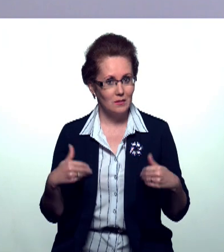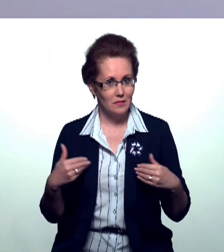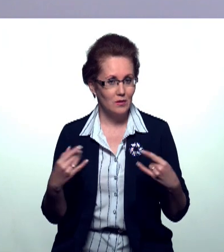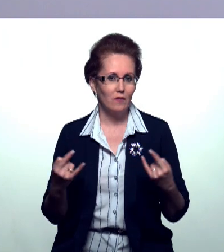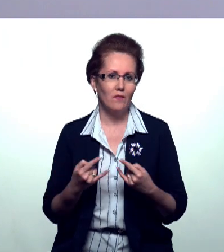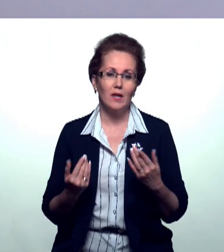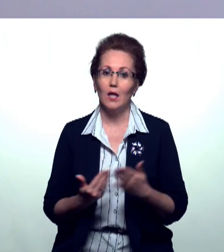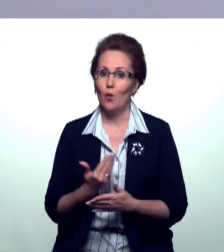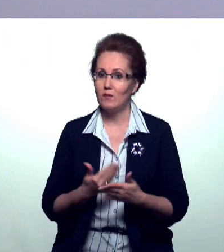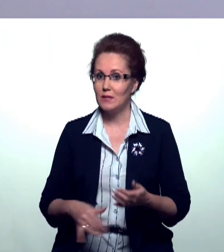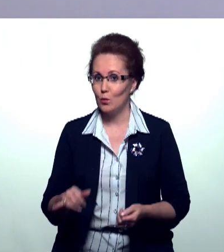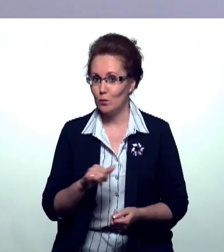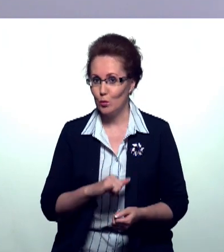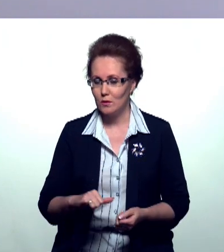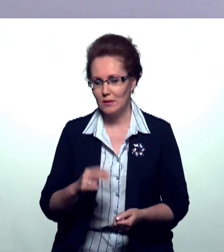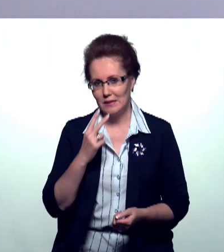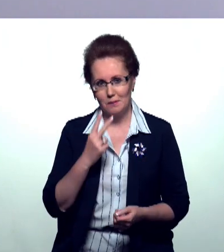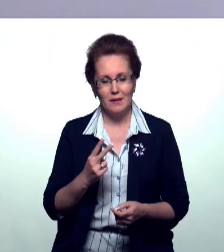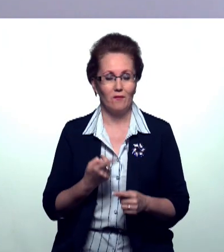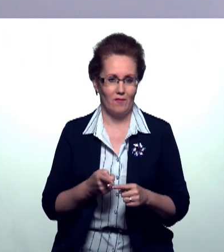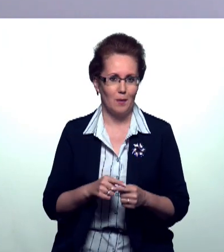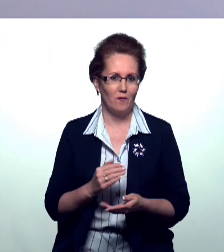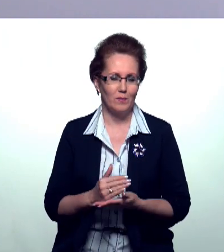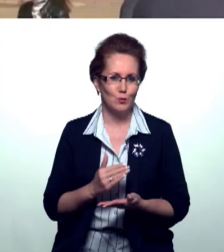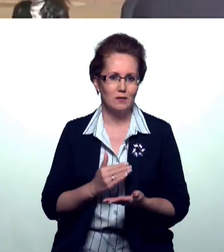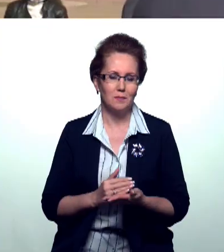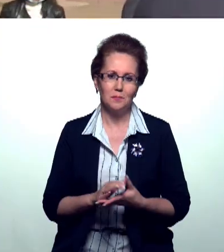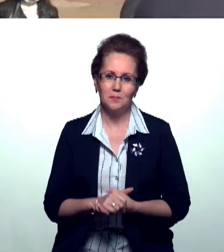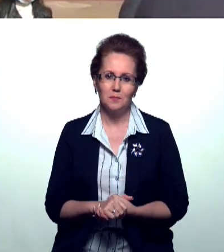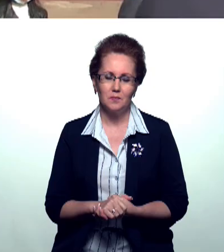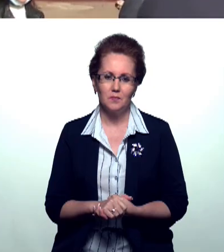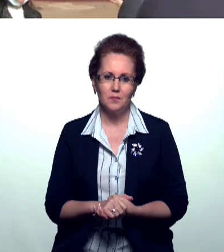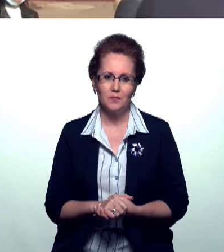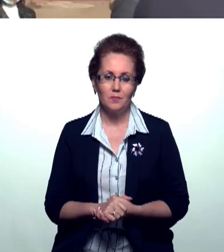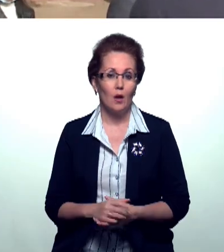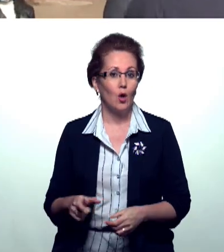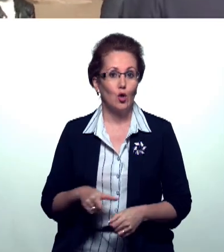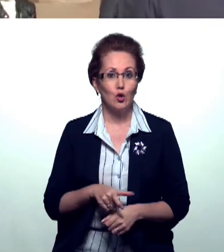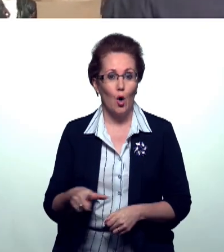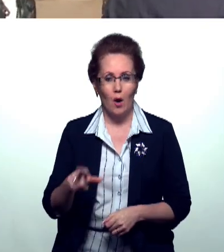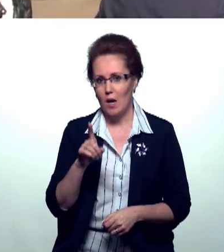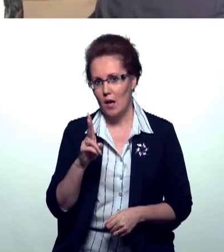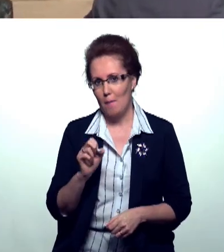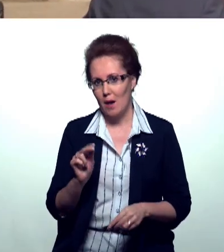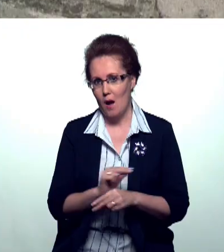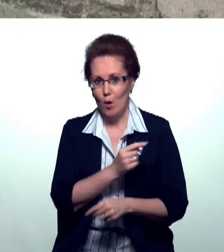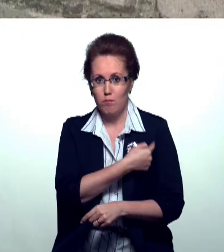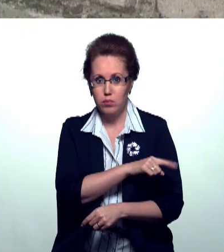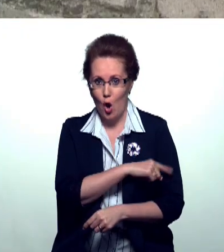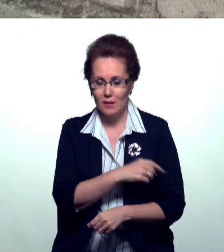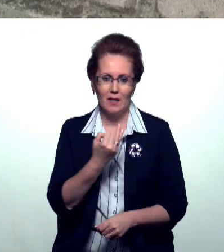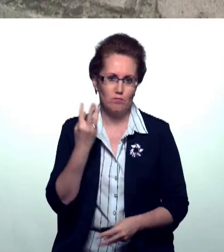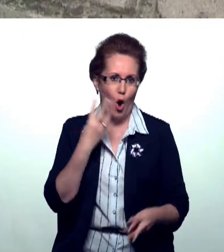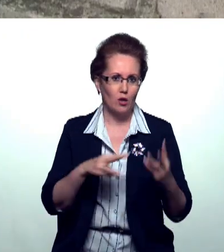Здравствуйте! В эфире новости Удмуртии, в студии Марины Симоновой. Смотрите в этом выпуске. Дороги, капитальный ремонт больницы и